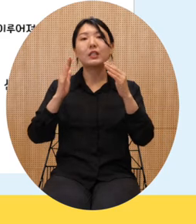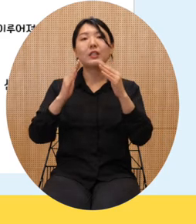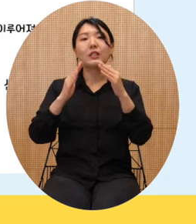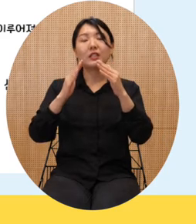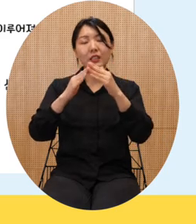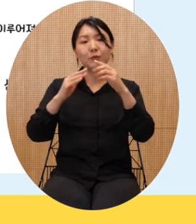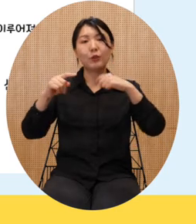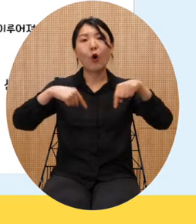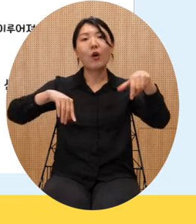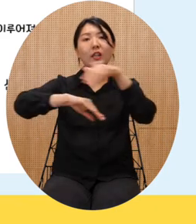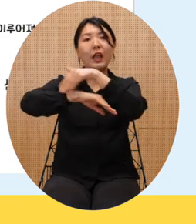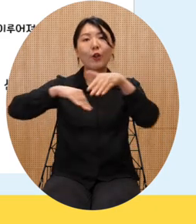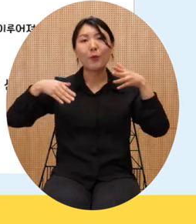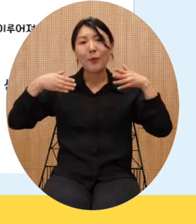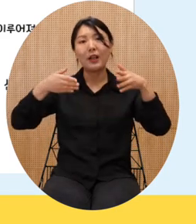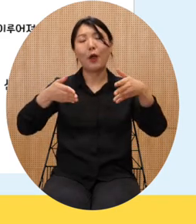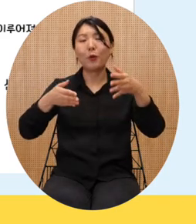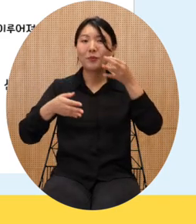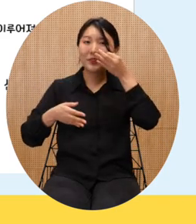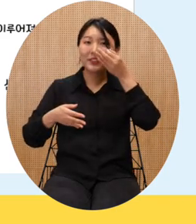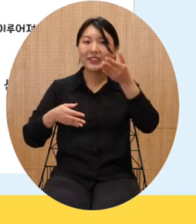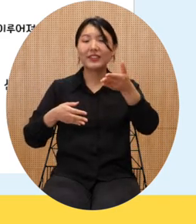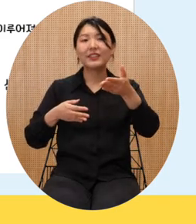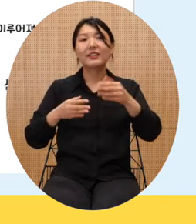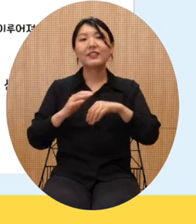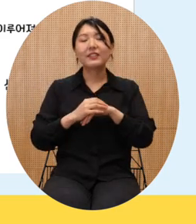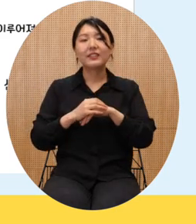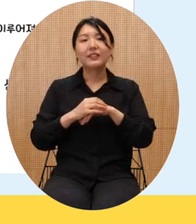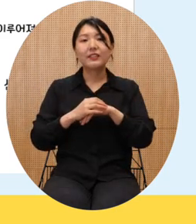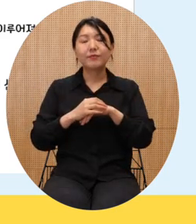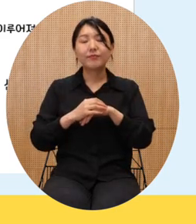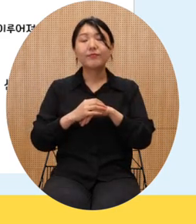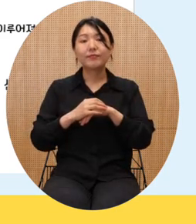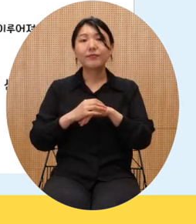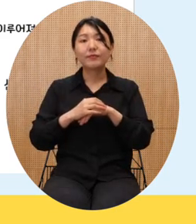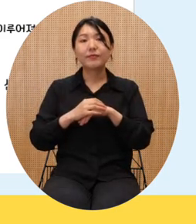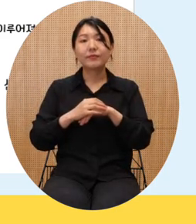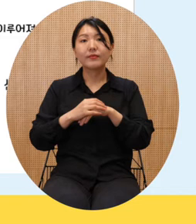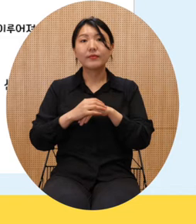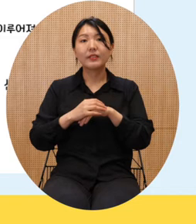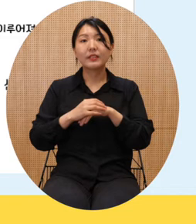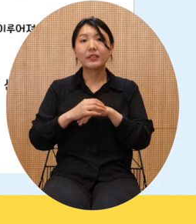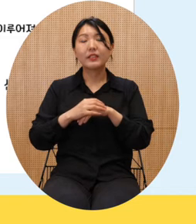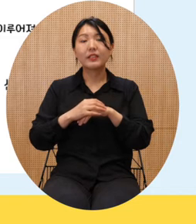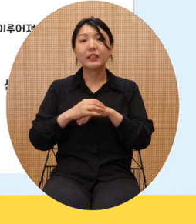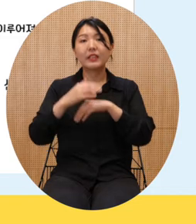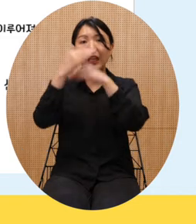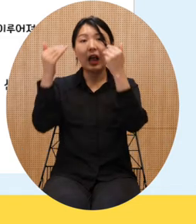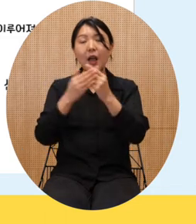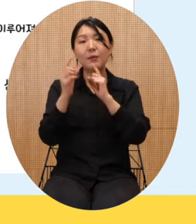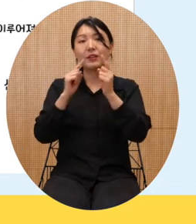고민하고 있다라는 점에서 우리나라 아동 주거 정책의 방향을 제시를 했는데, 다른 부분들은